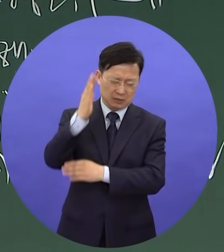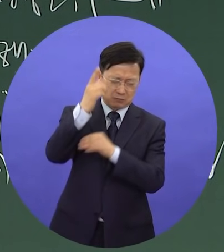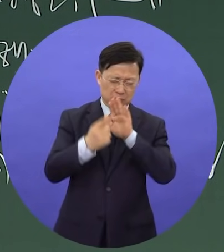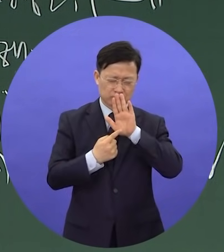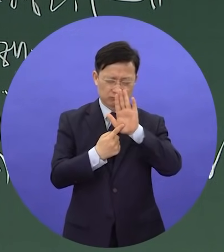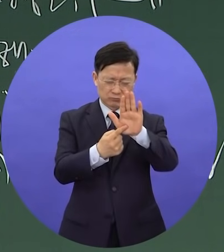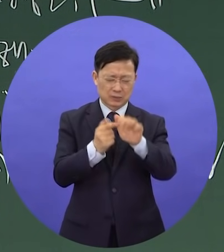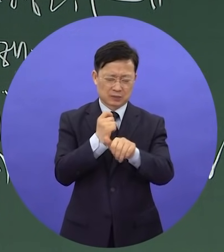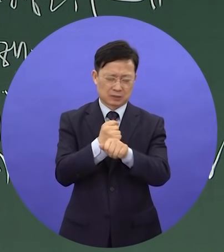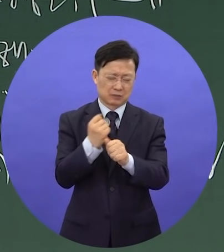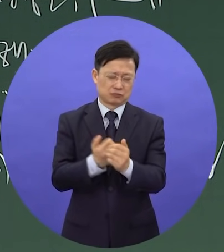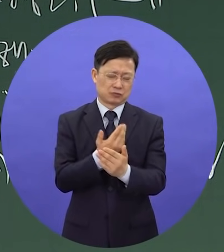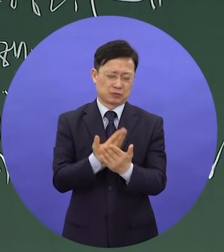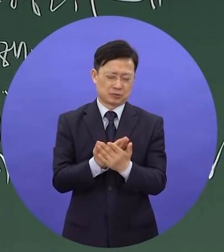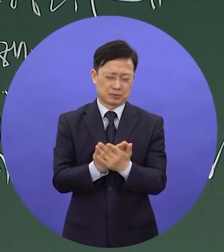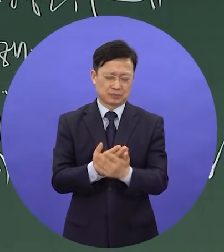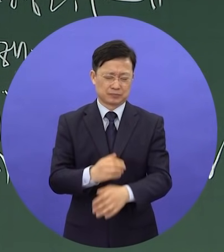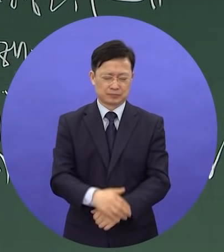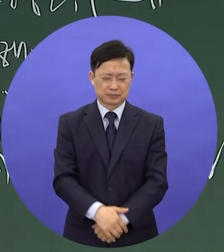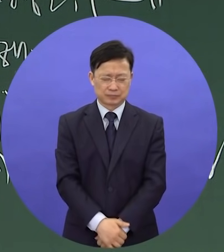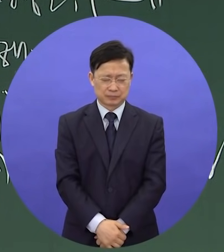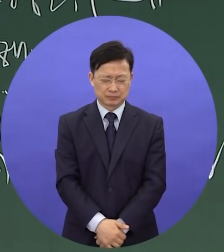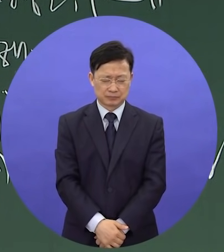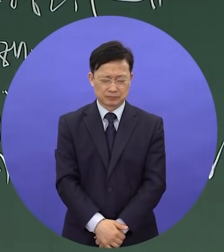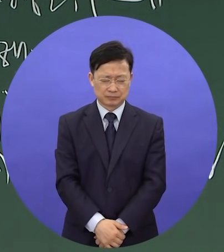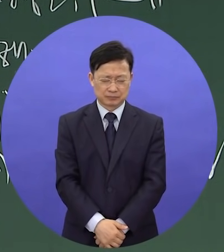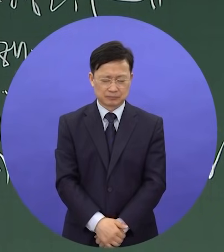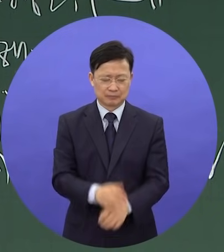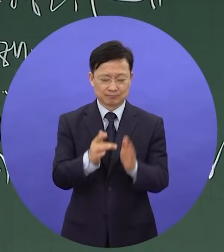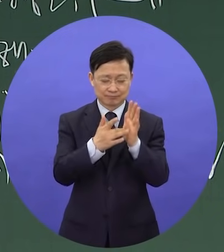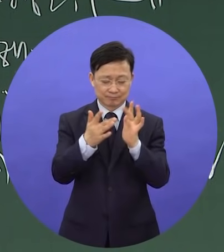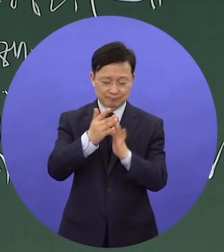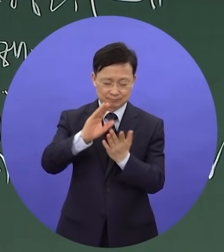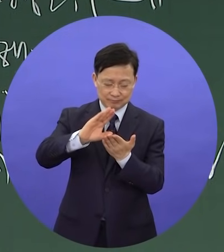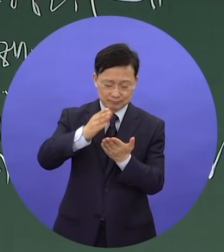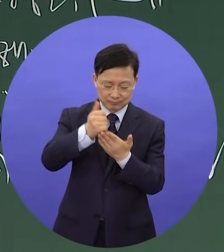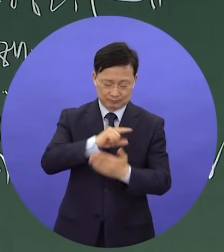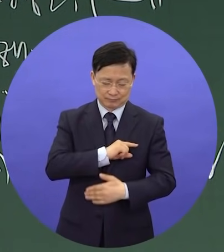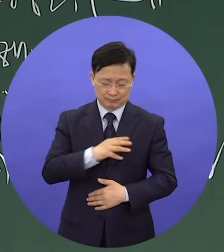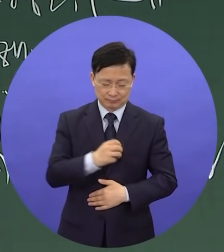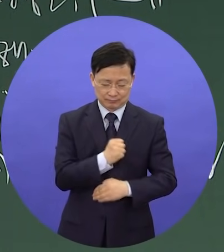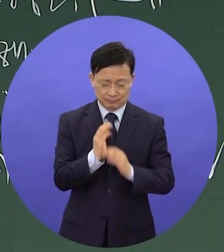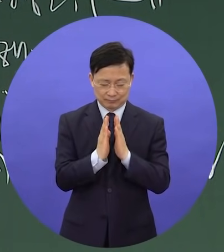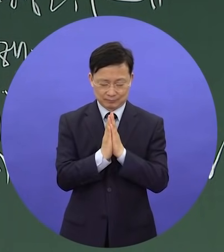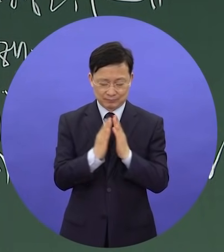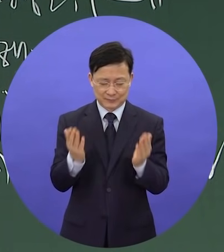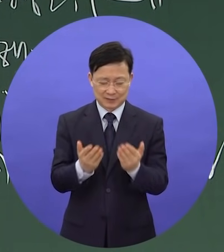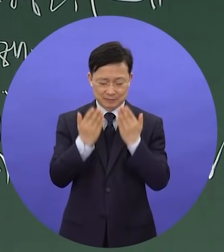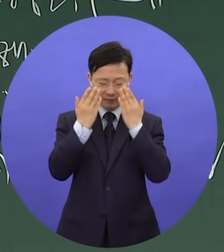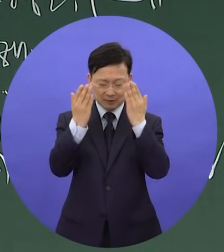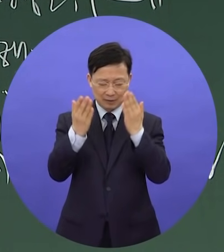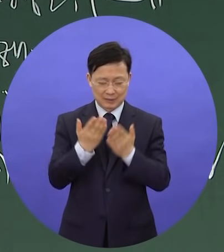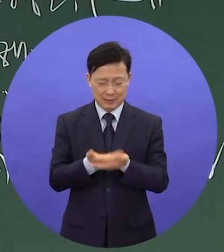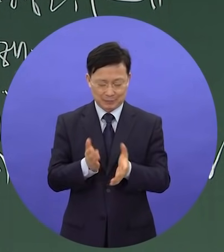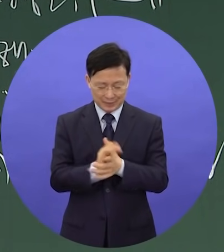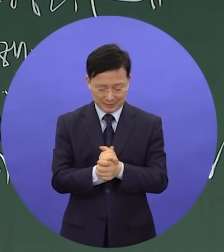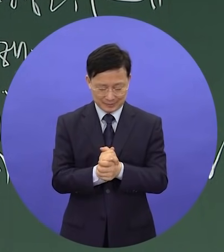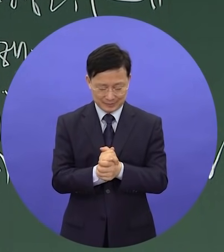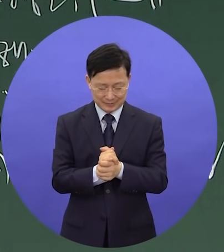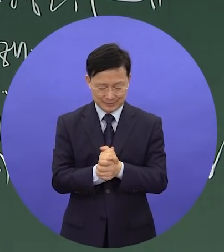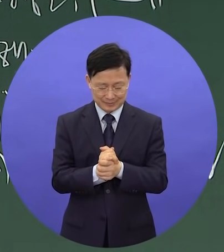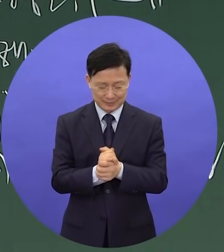you mobilize all of your angels, all of your hosts, so they bring about your works. 예수 그리스도 이름으로 기도하옵나이다. In Jesus Christ's name we pray. Amen.